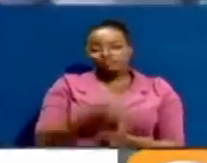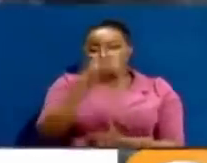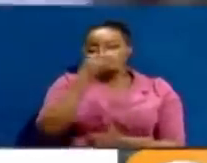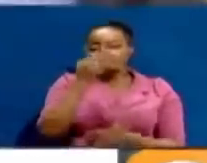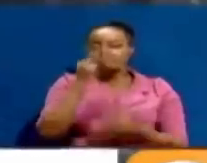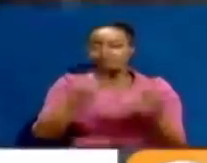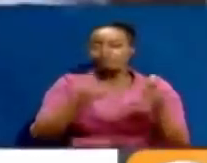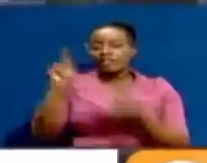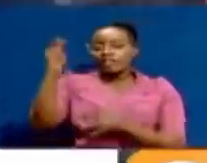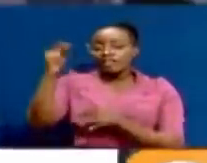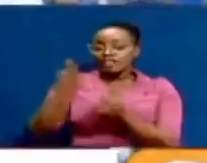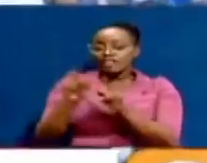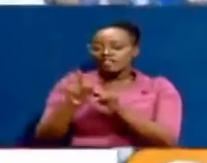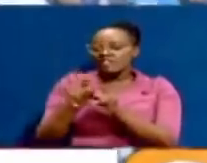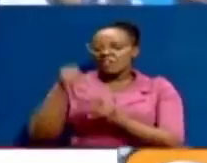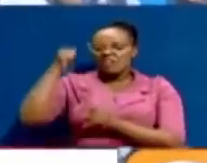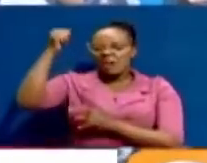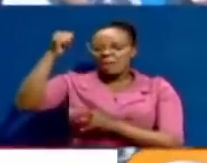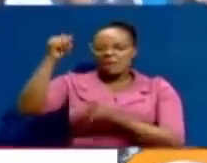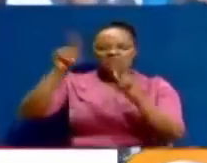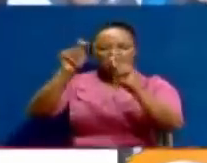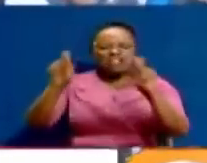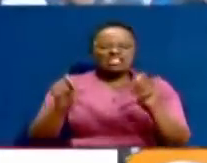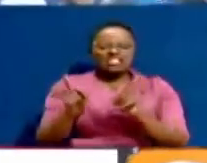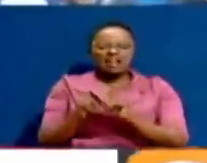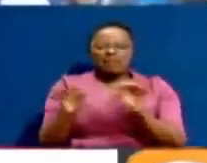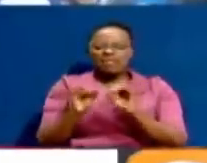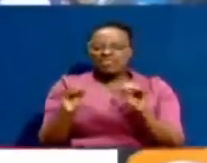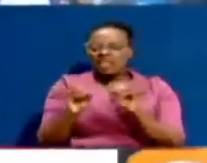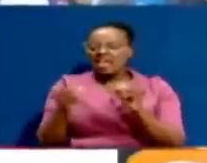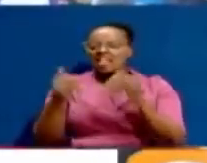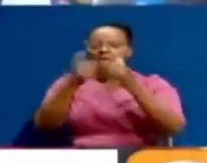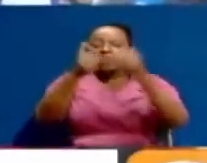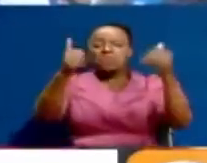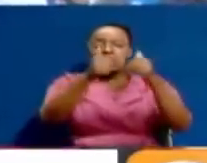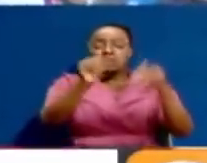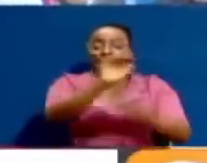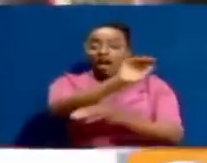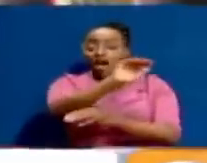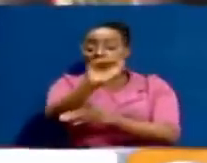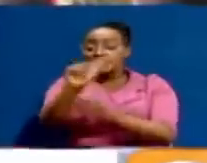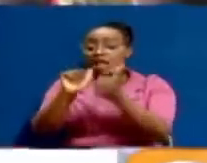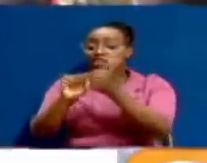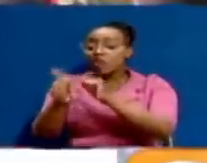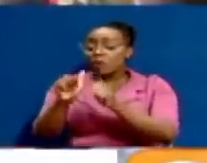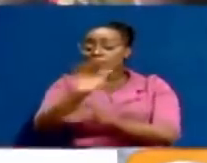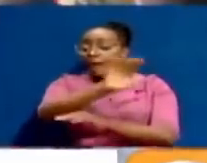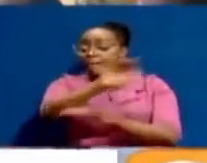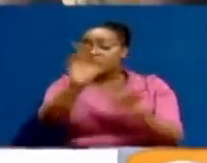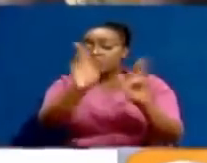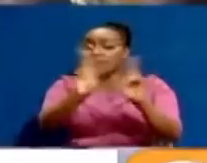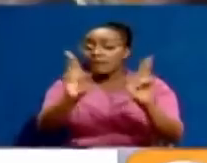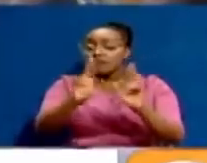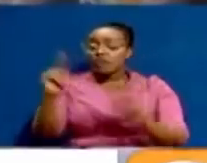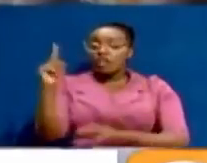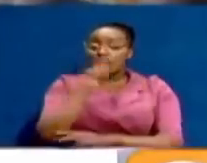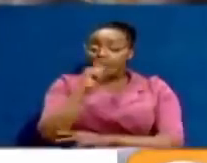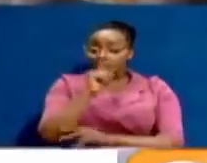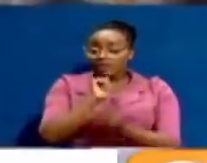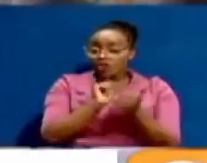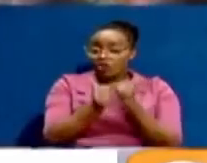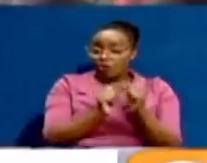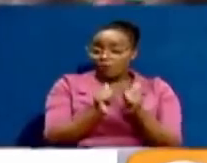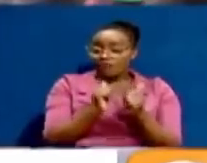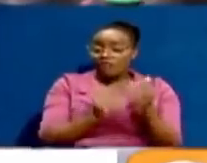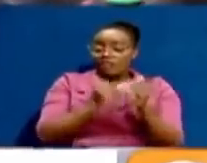Ruto saying Kenya was past the politics of ethnicity and division, and asking his competition to prepare for a tough race